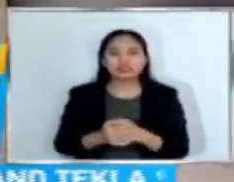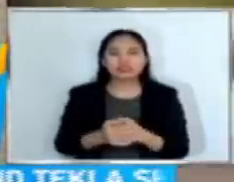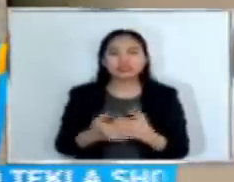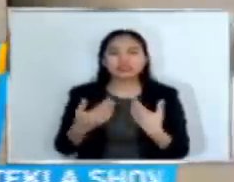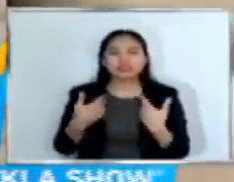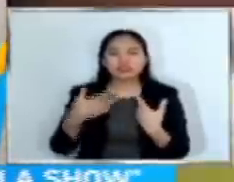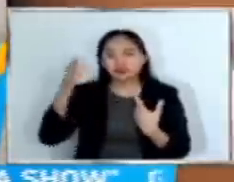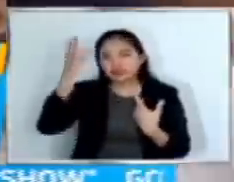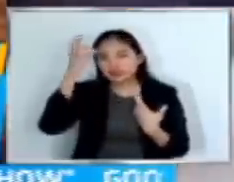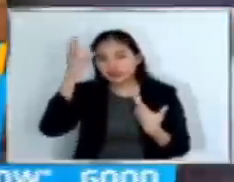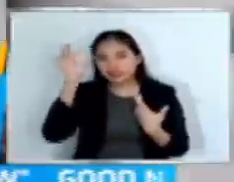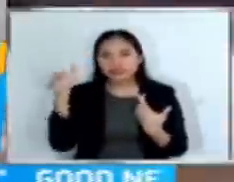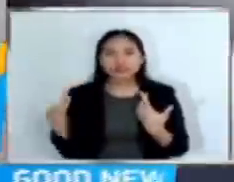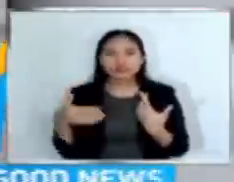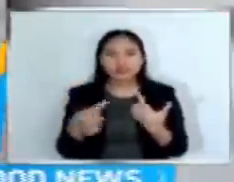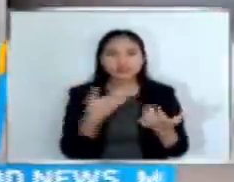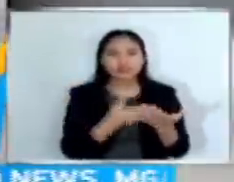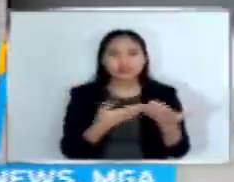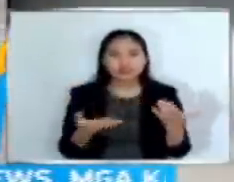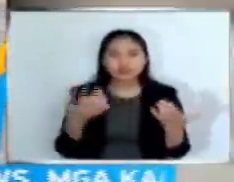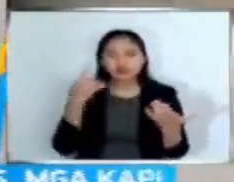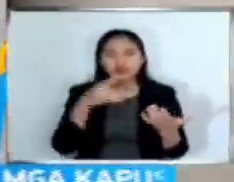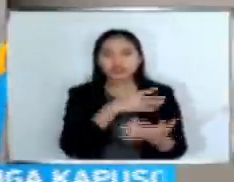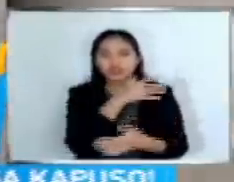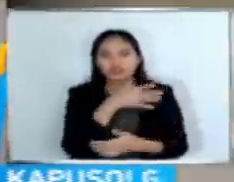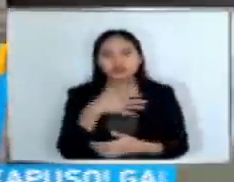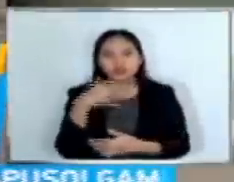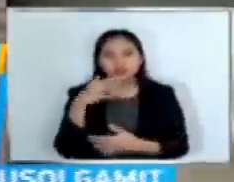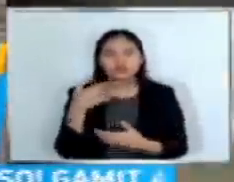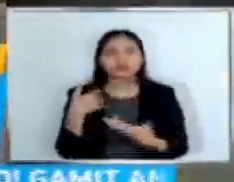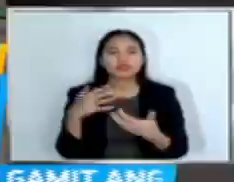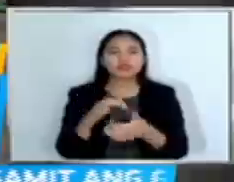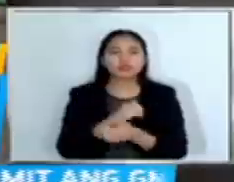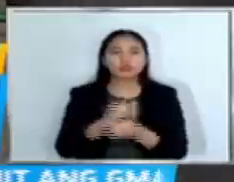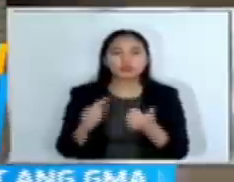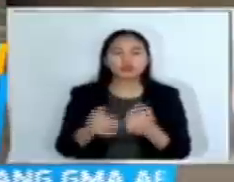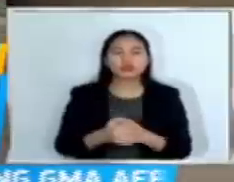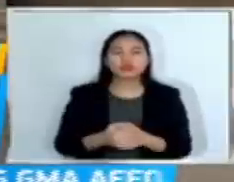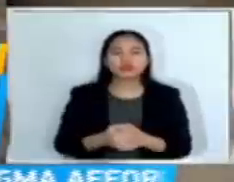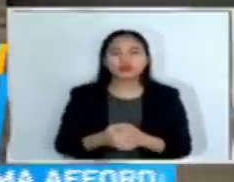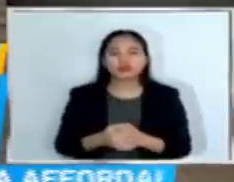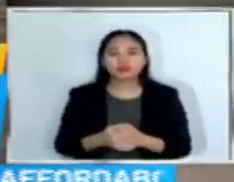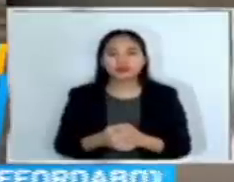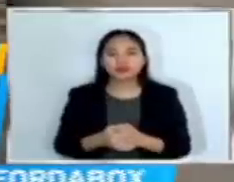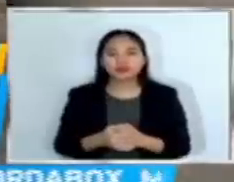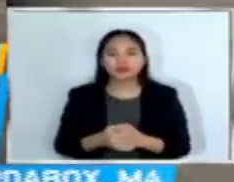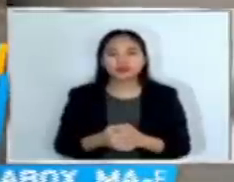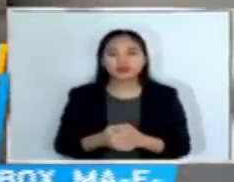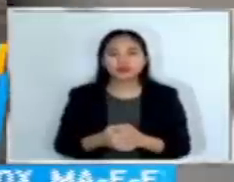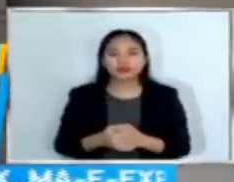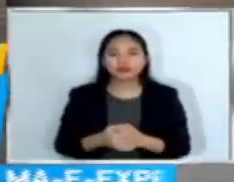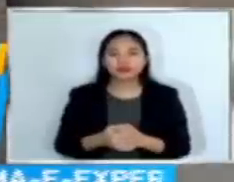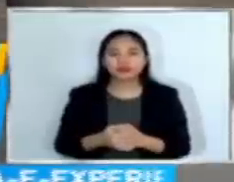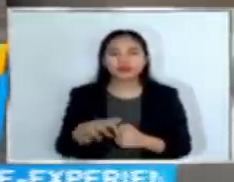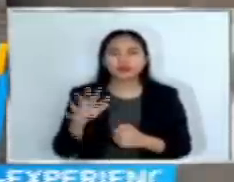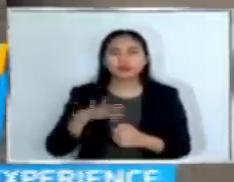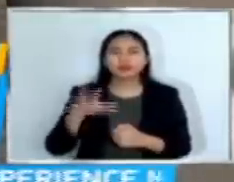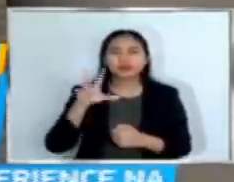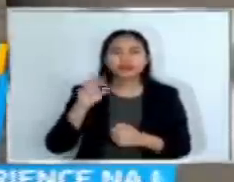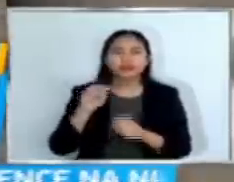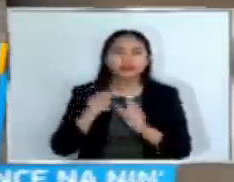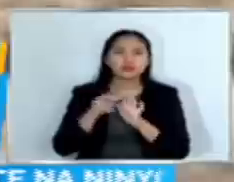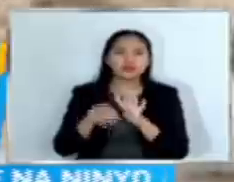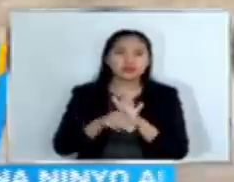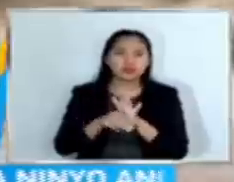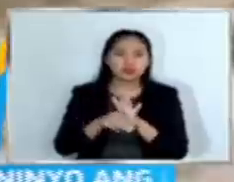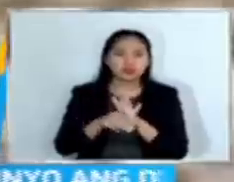and equipment for agricultural activities. Yung sa infrastructure naman po, umabot na po ng 30 million pesos worth of